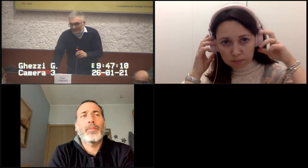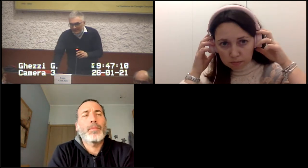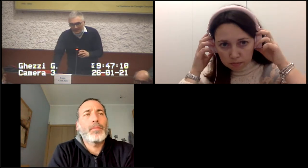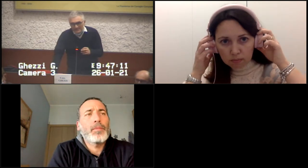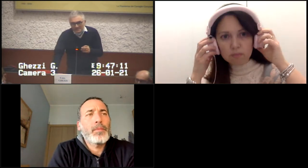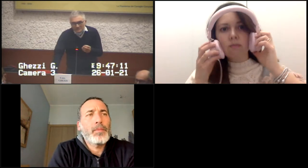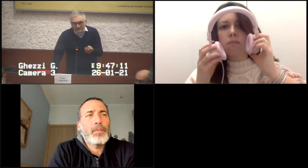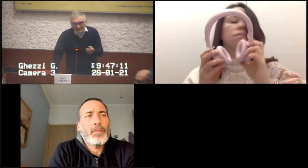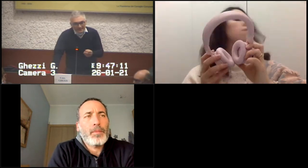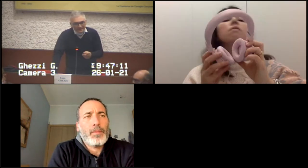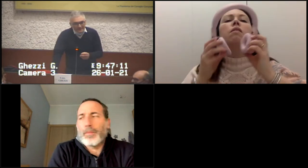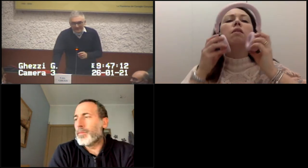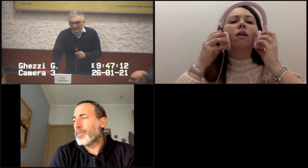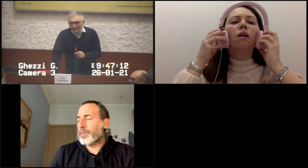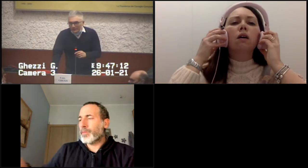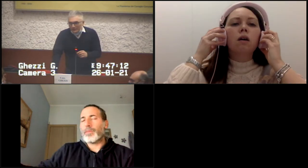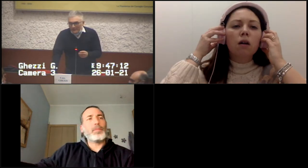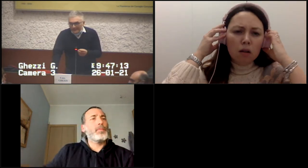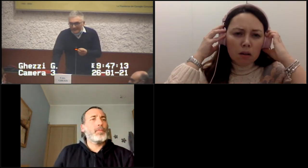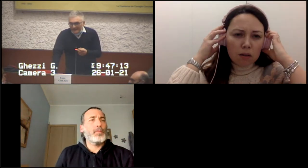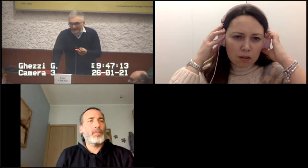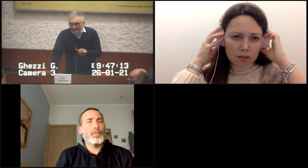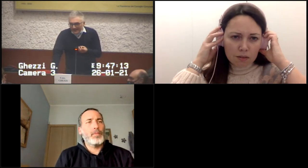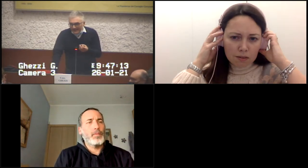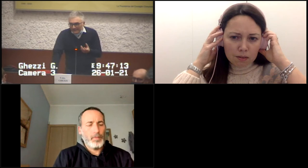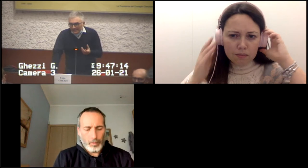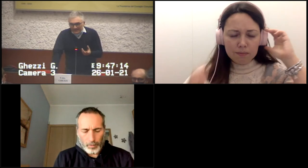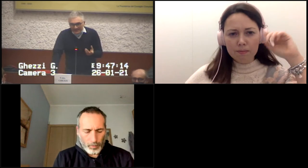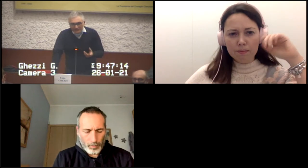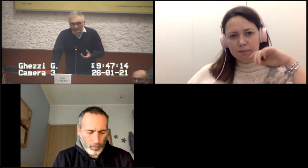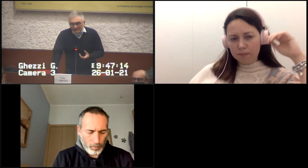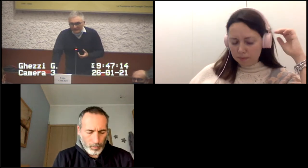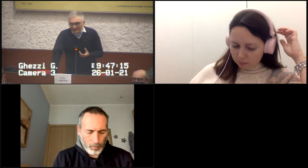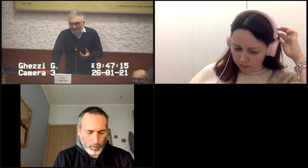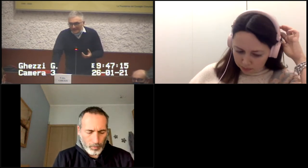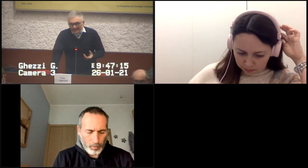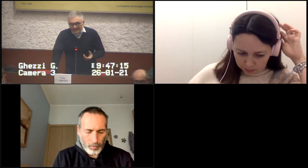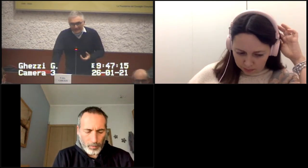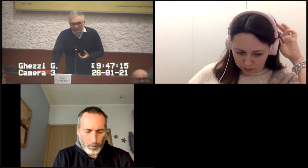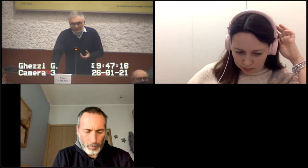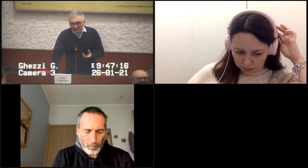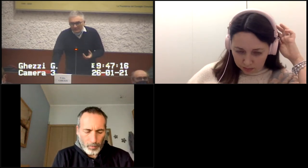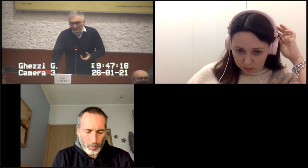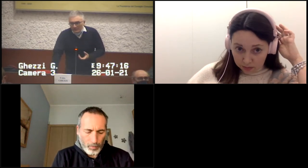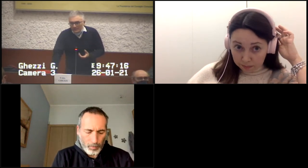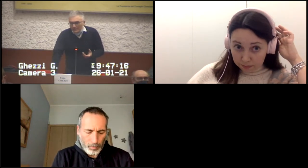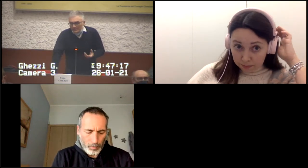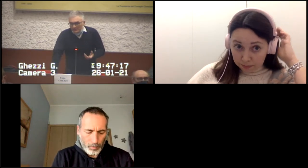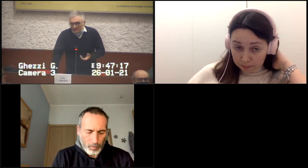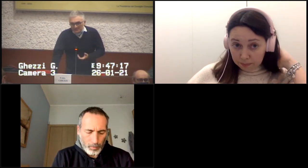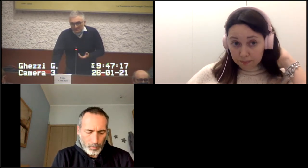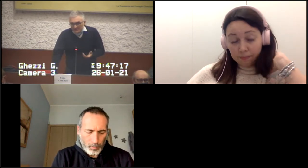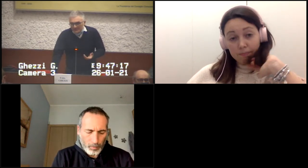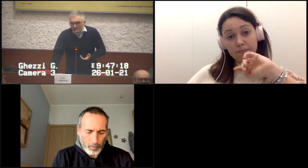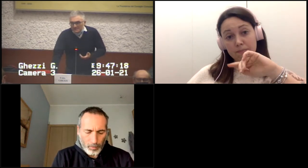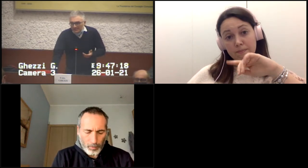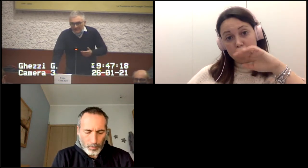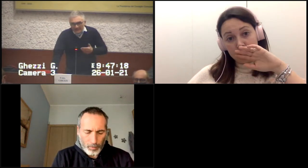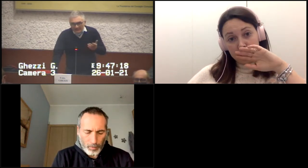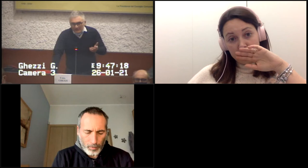sull'ambito tecnico, nel senso che noi qui dobbiamo andare a filtrare sul territorio e declinare sul territorio quello che può essere una